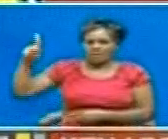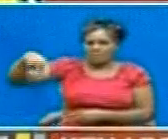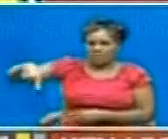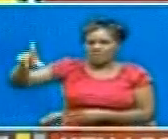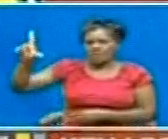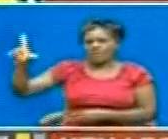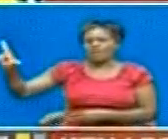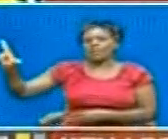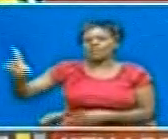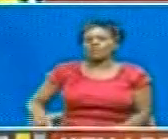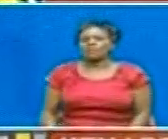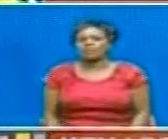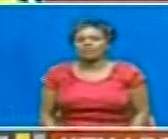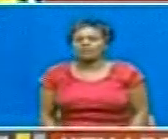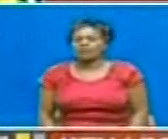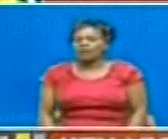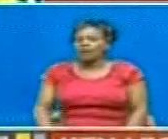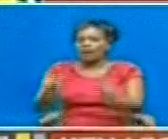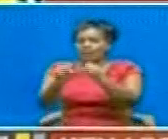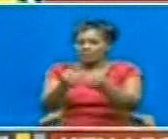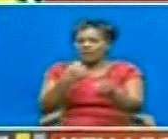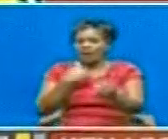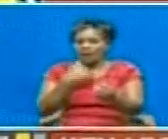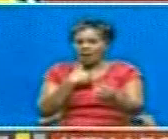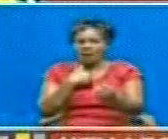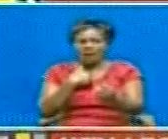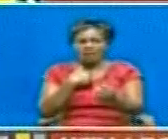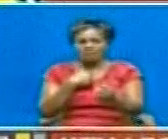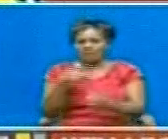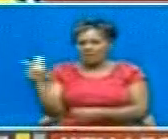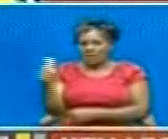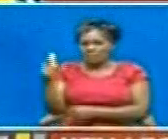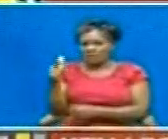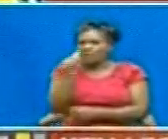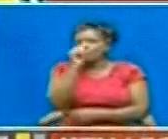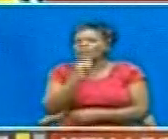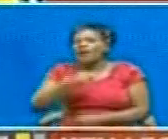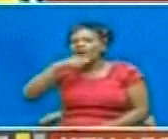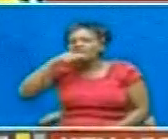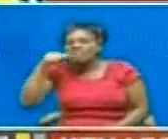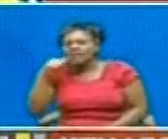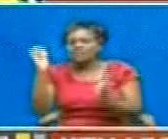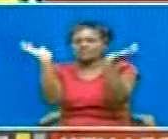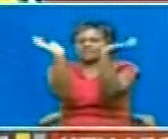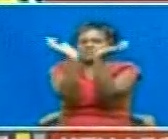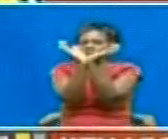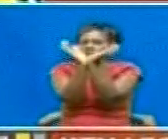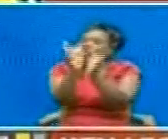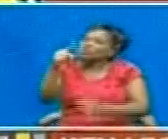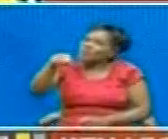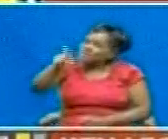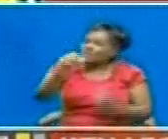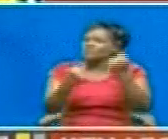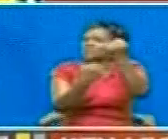ligi kuu nchini KPL. Kiona kwamba walikuwa wameweka zile kamera za siri pale kwenye stadium, ambazo wewe kama